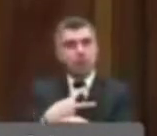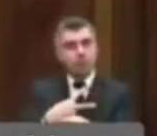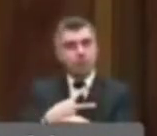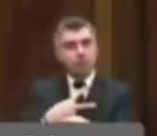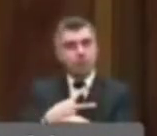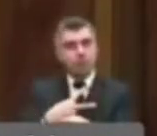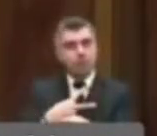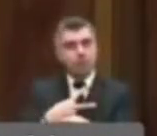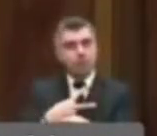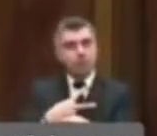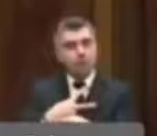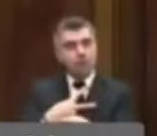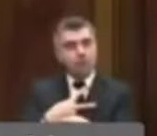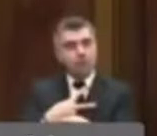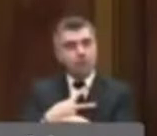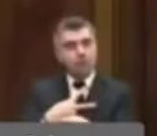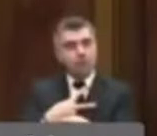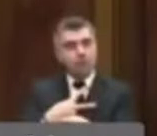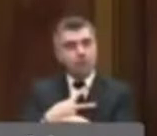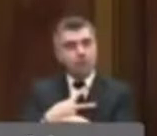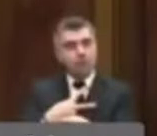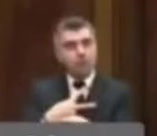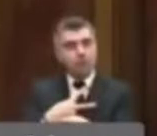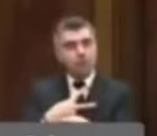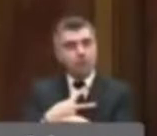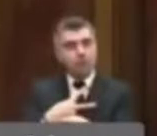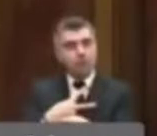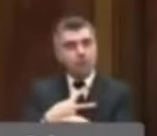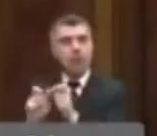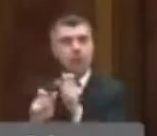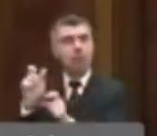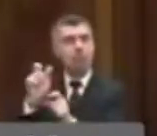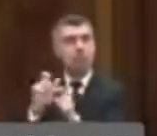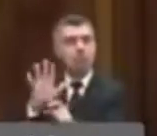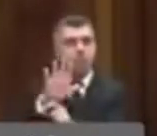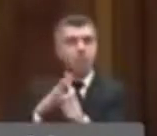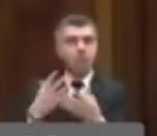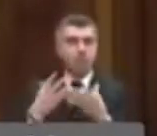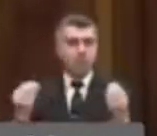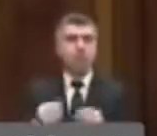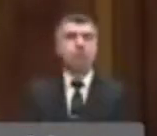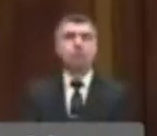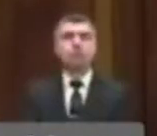شخصيا بالمصاريف لتوفير الرعاية الاجتماعية لهم. اليوم خصنا